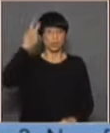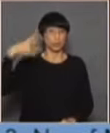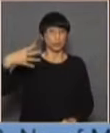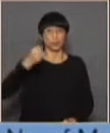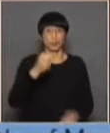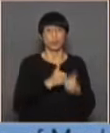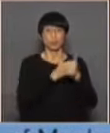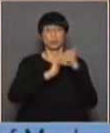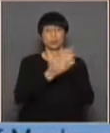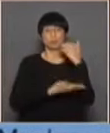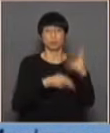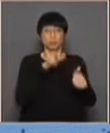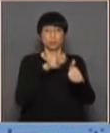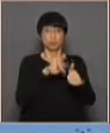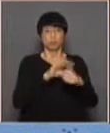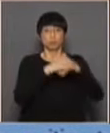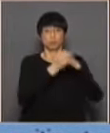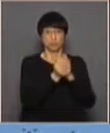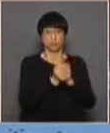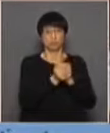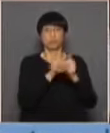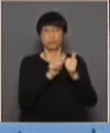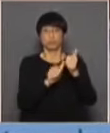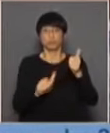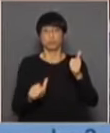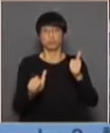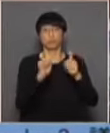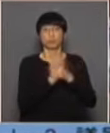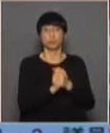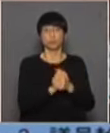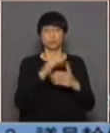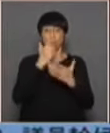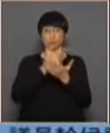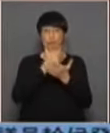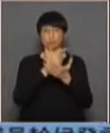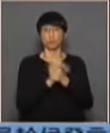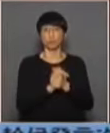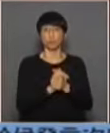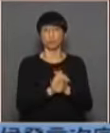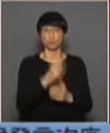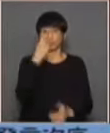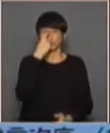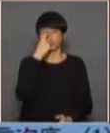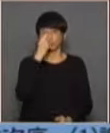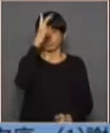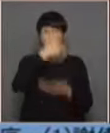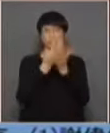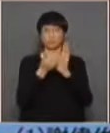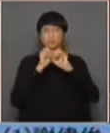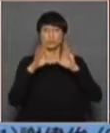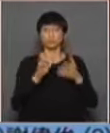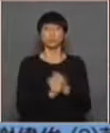治国、依宪治国的主旋律。梁振英的施政报告以重法